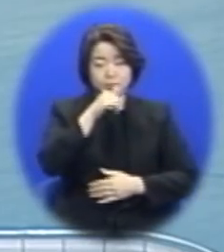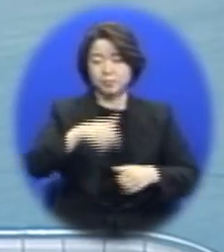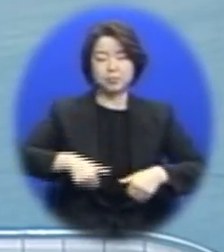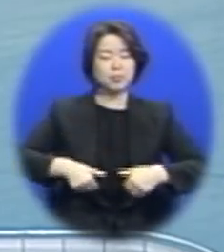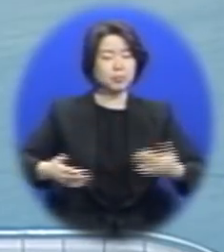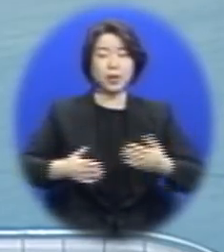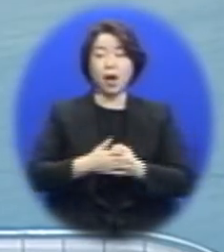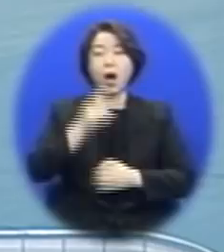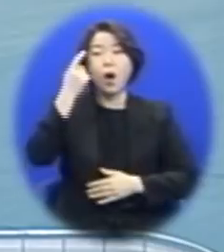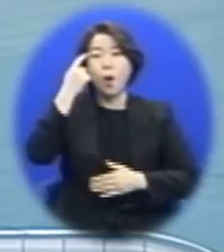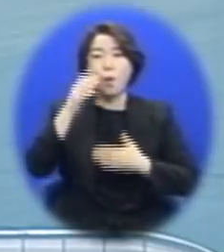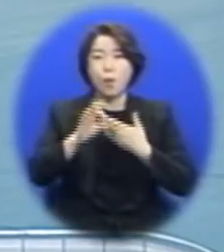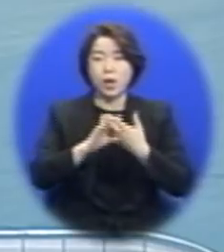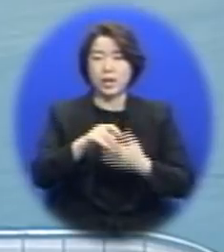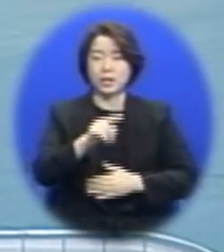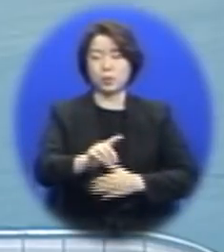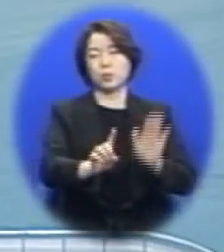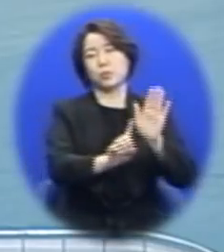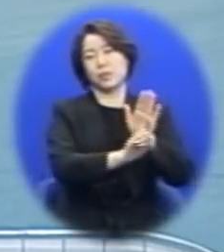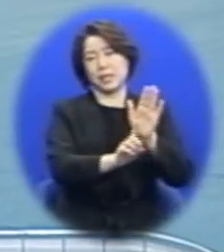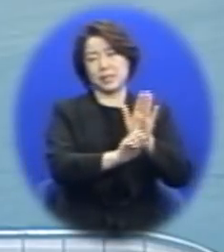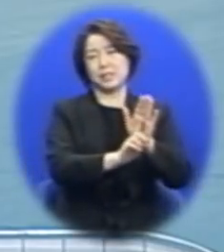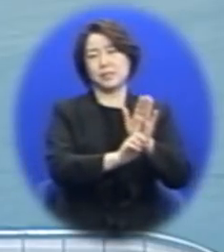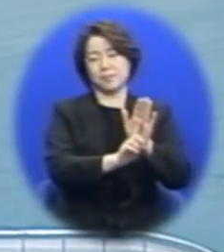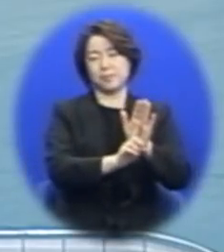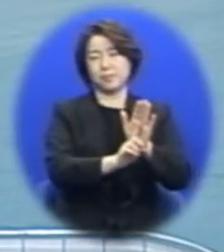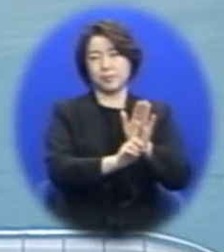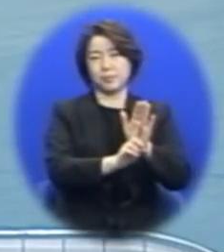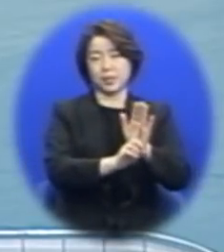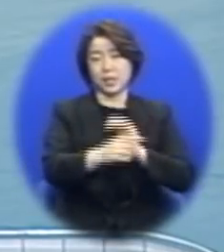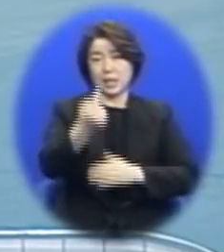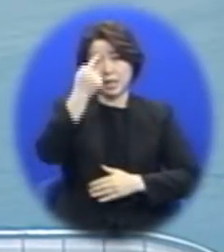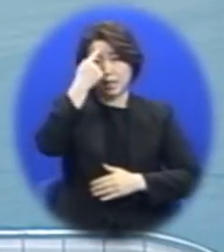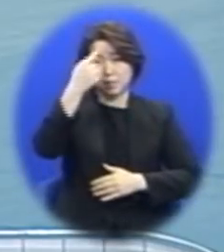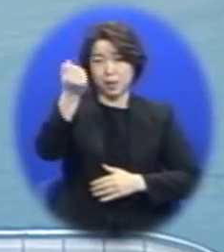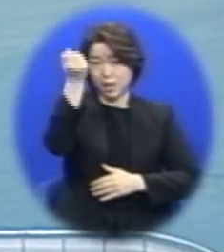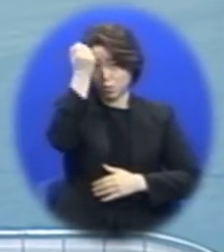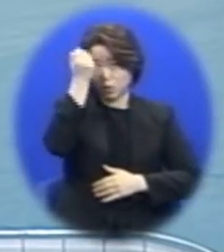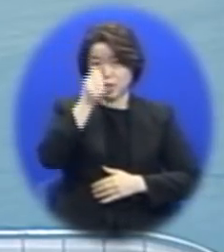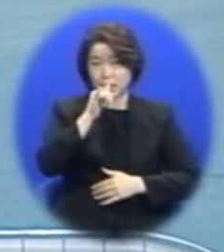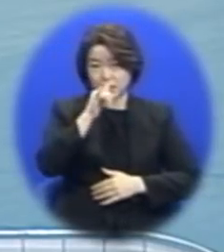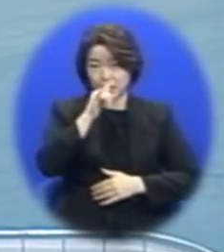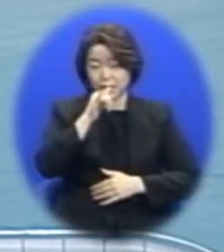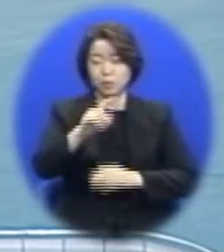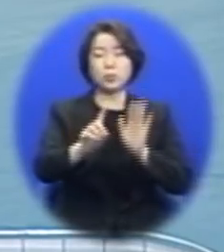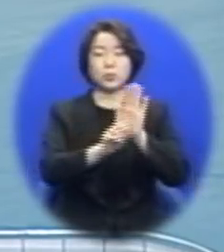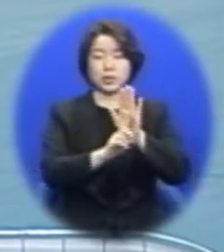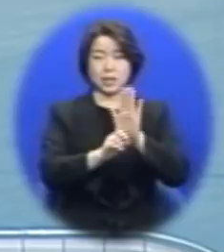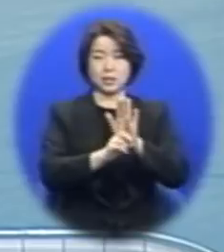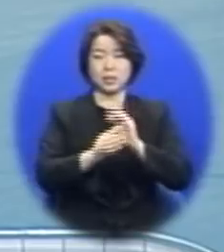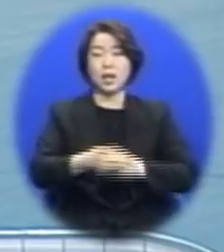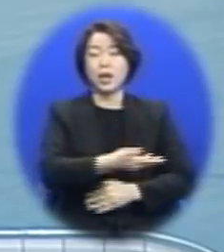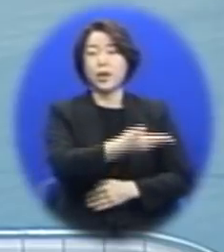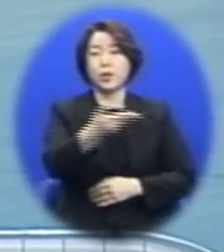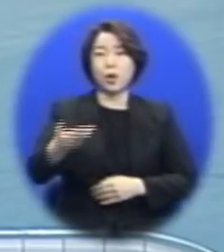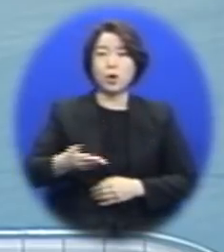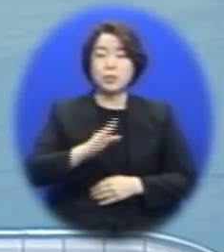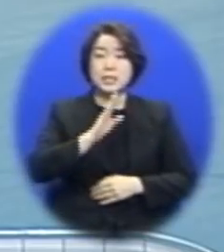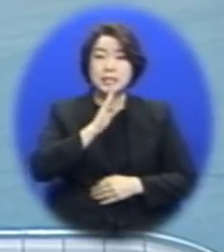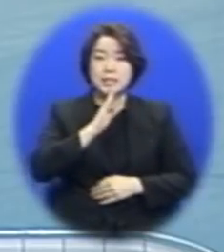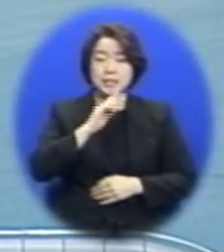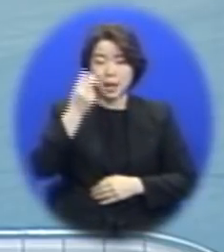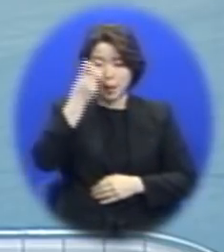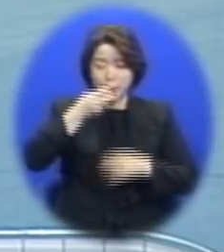없습니다. 왜냐하면 이것도 상징적인 표현입니다. 이마에 도장을 찍었다. 여러분이 진짜 살펴봐야 될 것은 여러분의